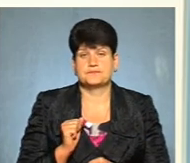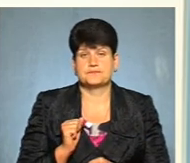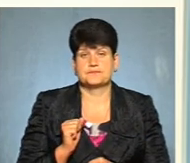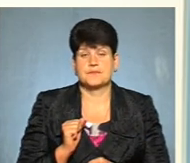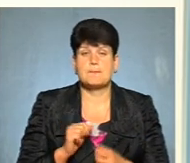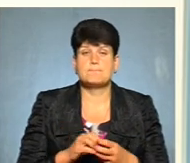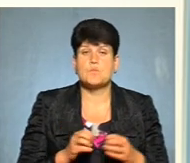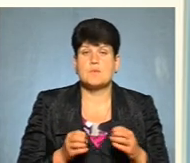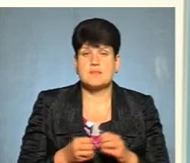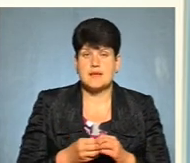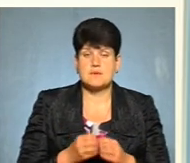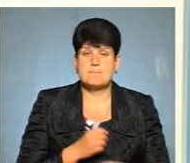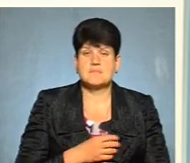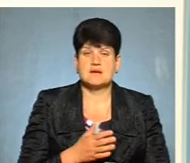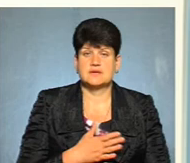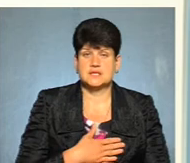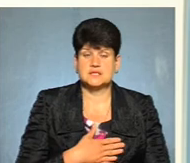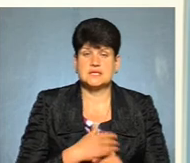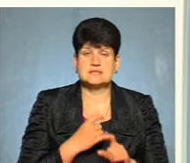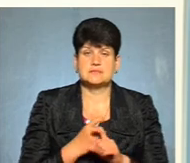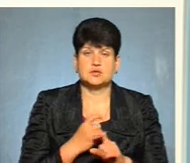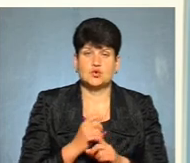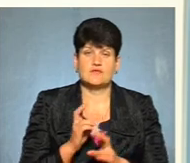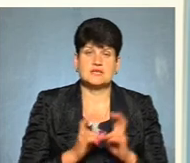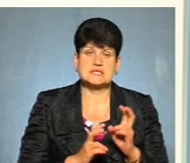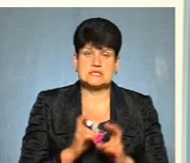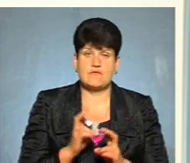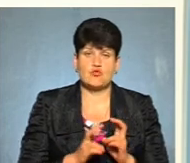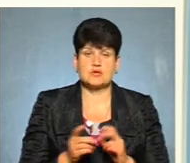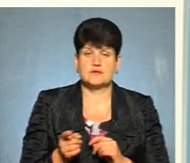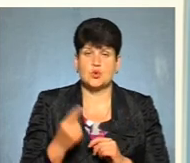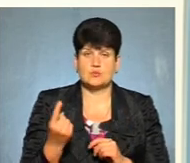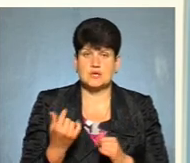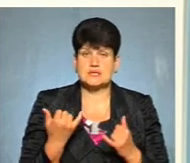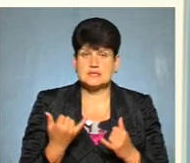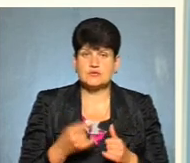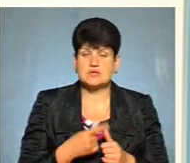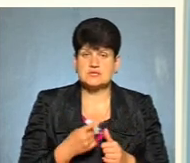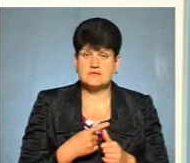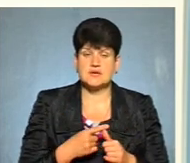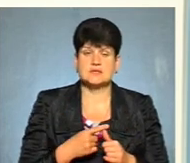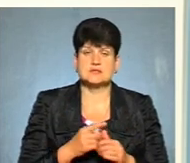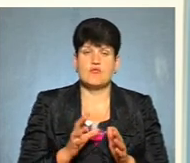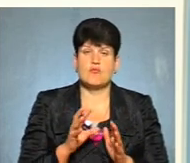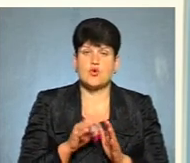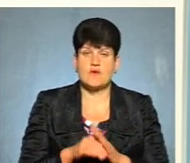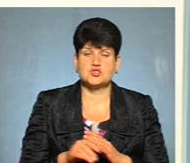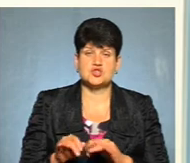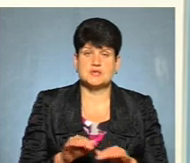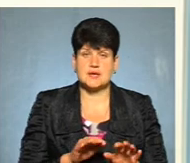над проблемою приватизації спиртових заводів Тернопільської області. Зараз вони називаються місцями провадження